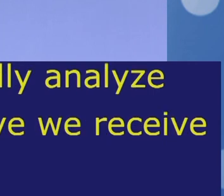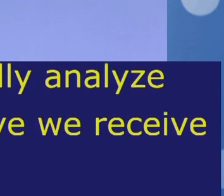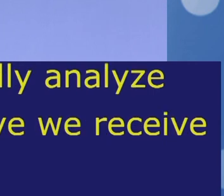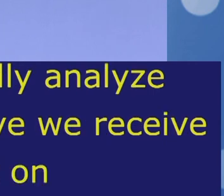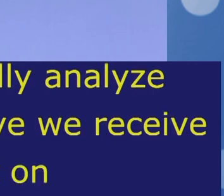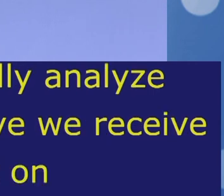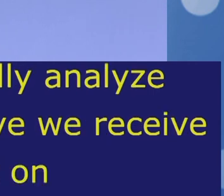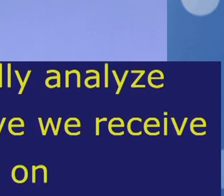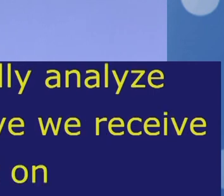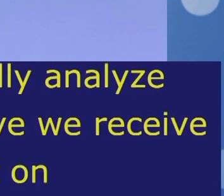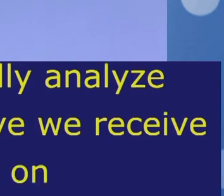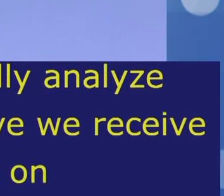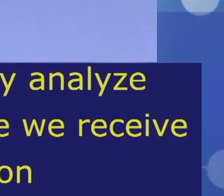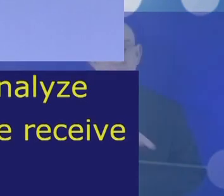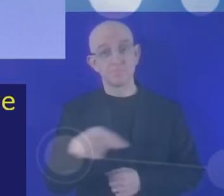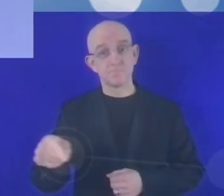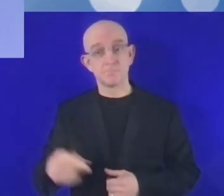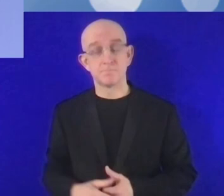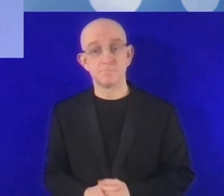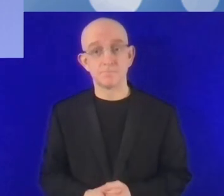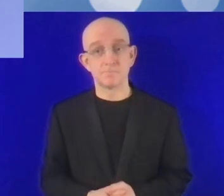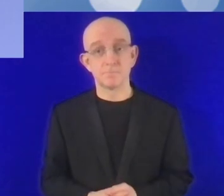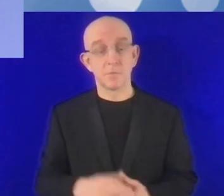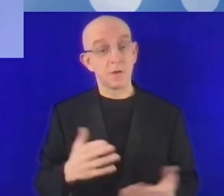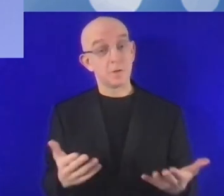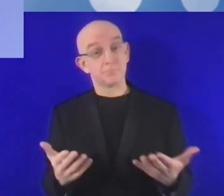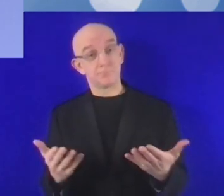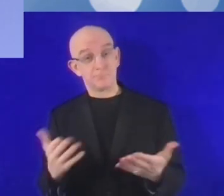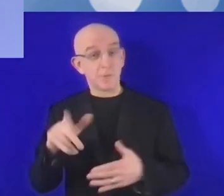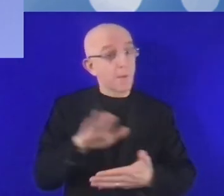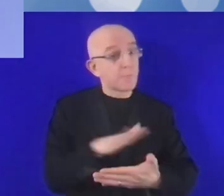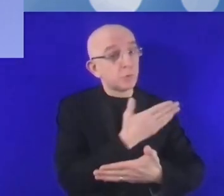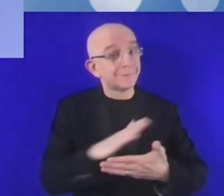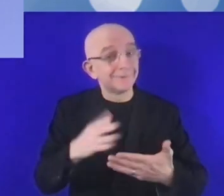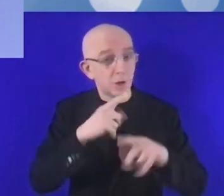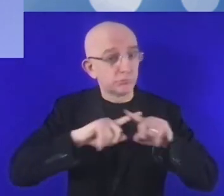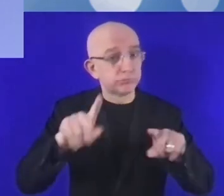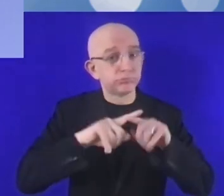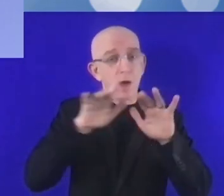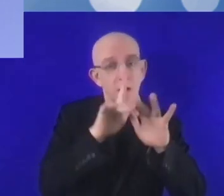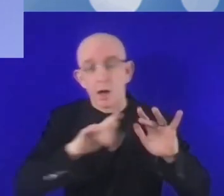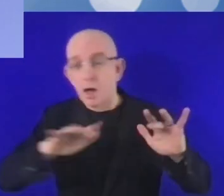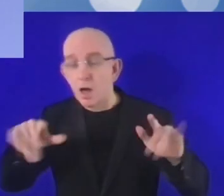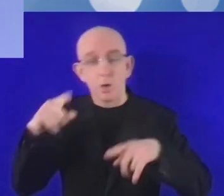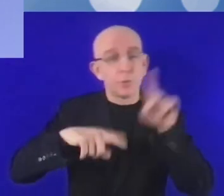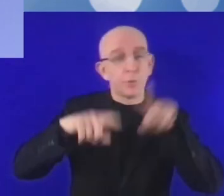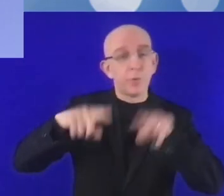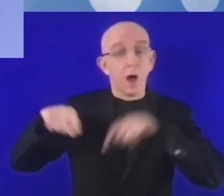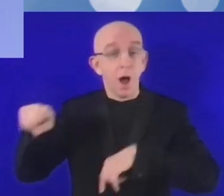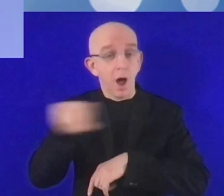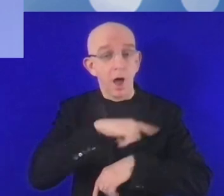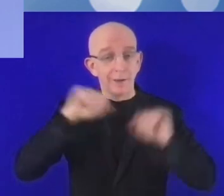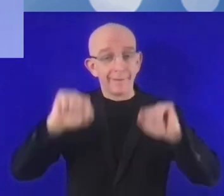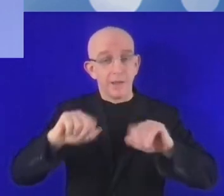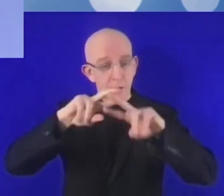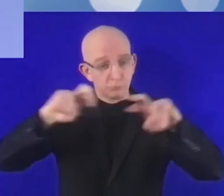波长。如果从科学的角度来分析的话，我们可以发现音乐可以直接